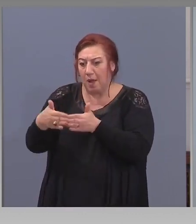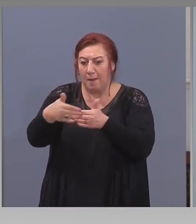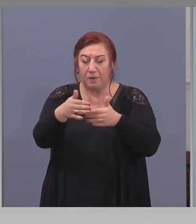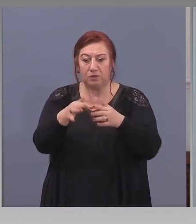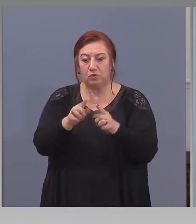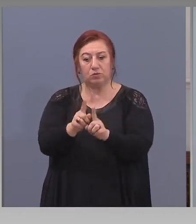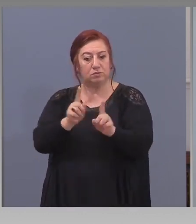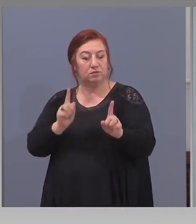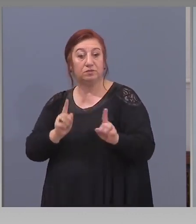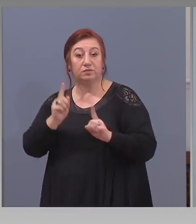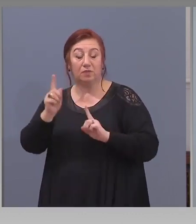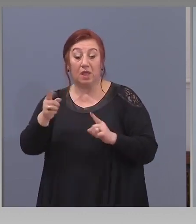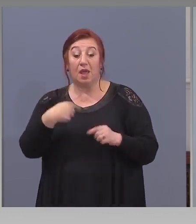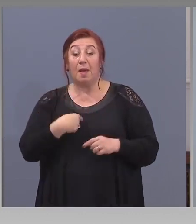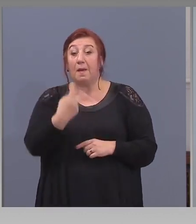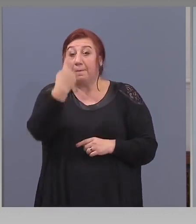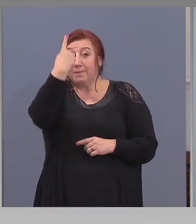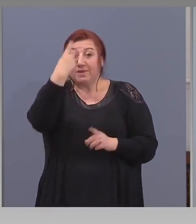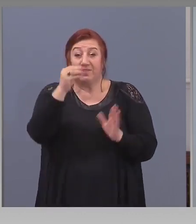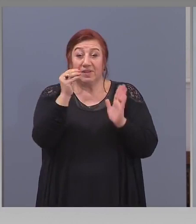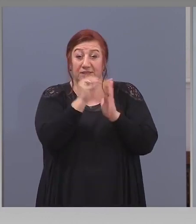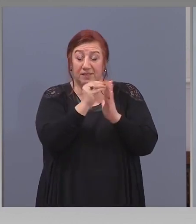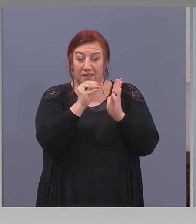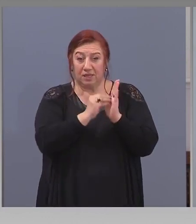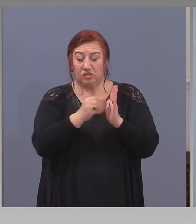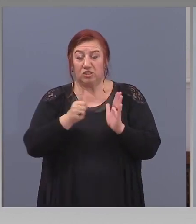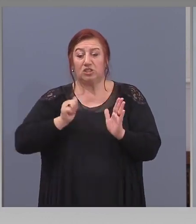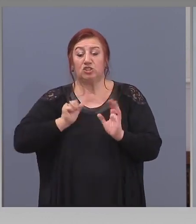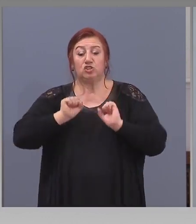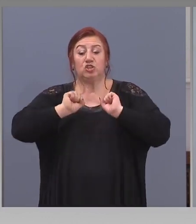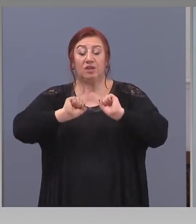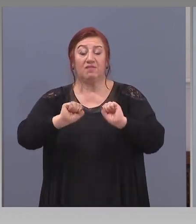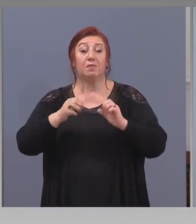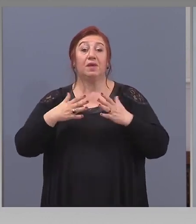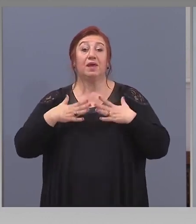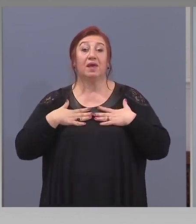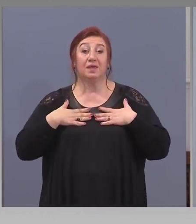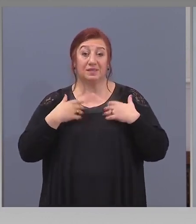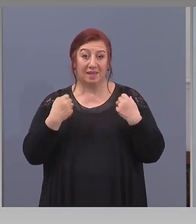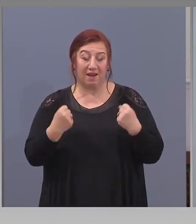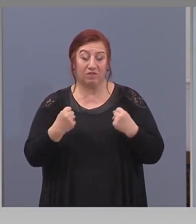задача е да защитиме здравето и живота на хората.